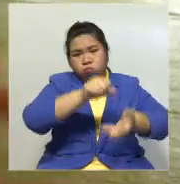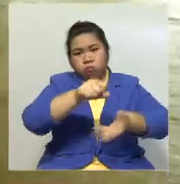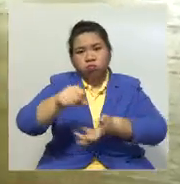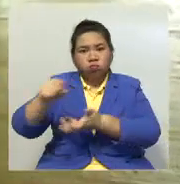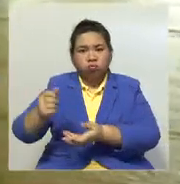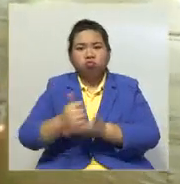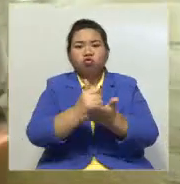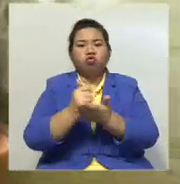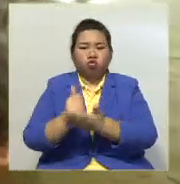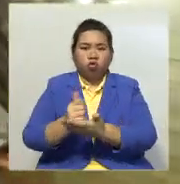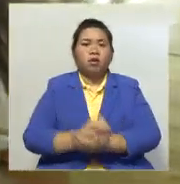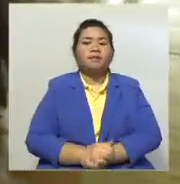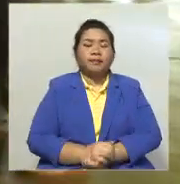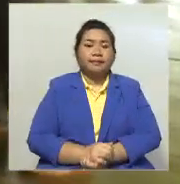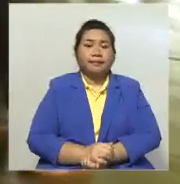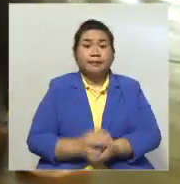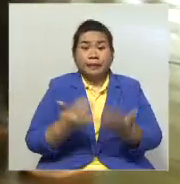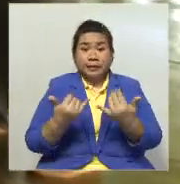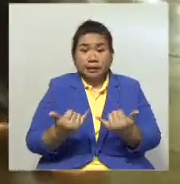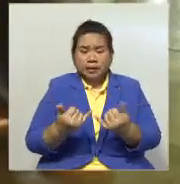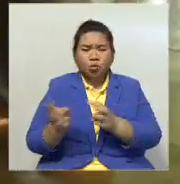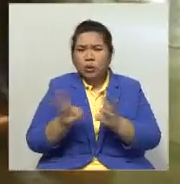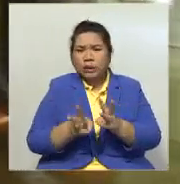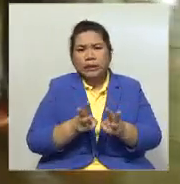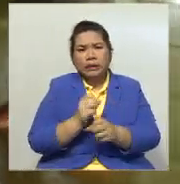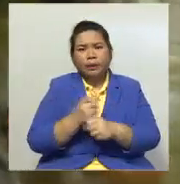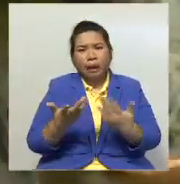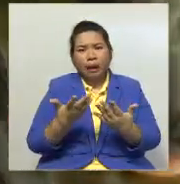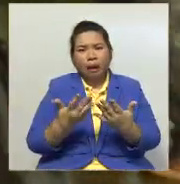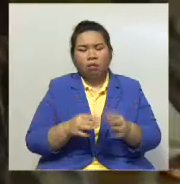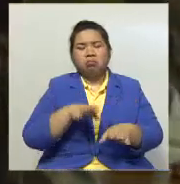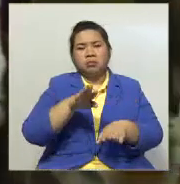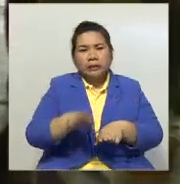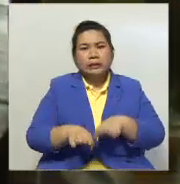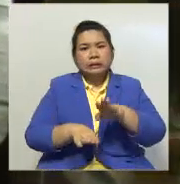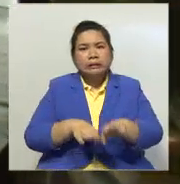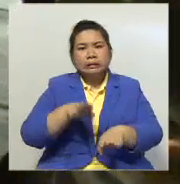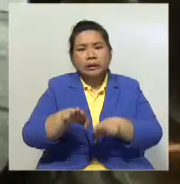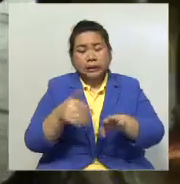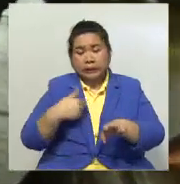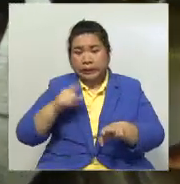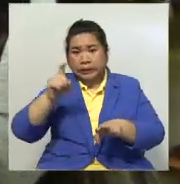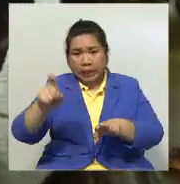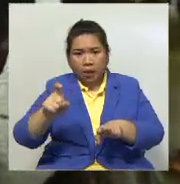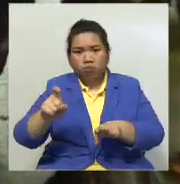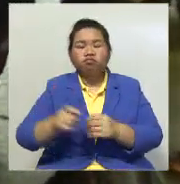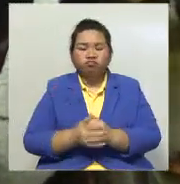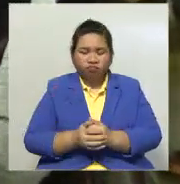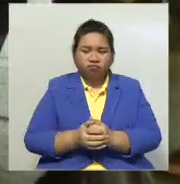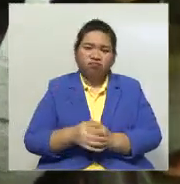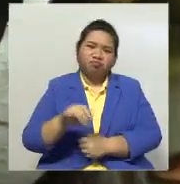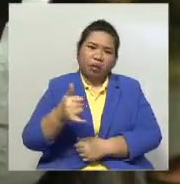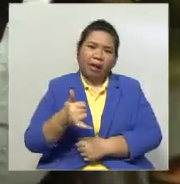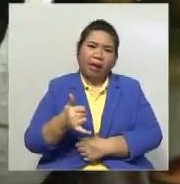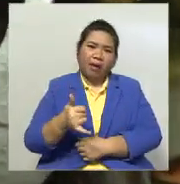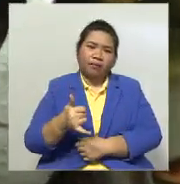งเหล่านี้เข้าไปช่วยเหลือชาวบ้านกันค่ะซึ่งเส้นทางการเดินทางนั้นก็ค่อนข้างที่จะลำบากนะคะจากการสอบถามกับเจ้าที่ก็บอกว่าการเดินทางนั้นอาจจะ